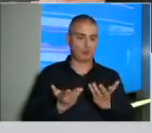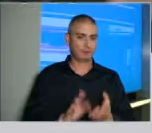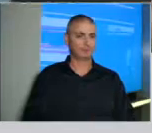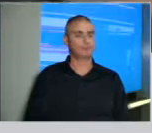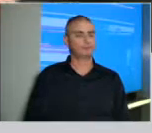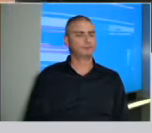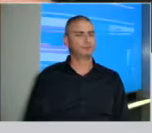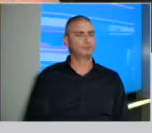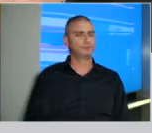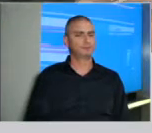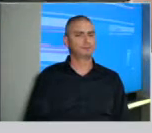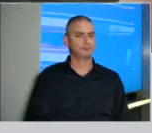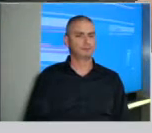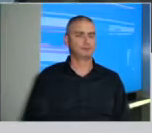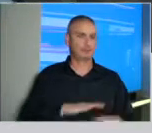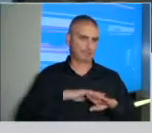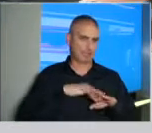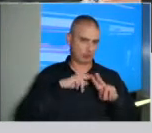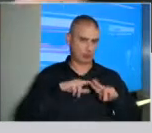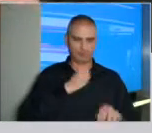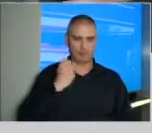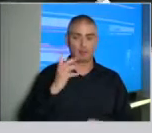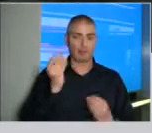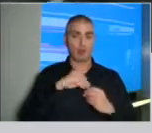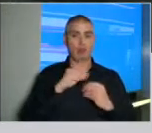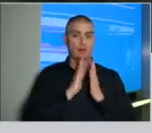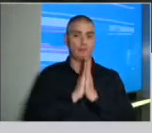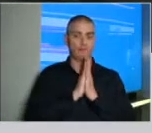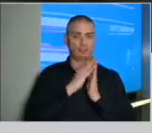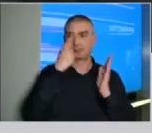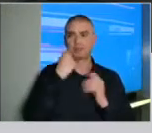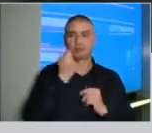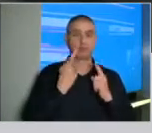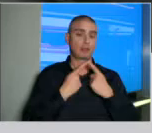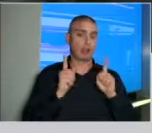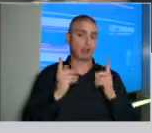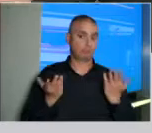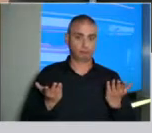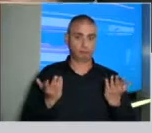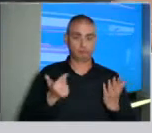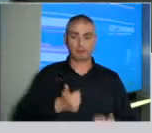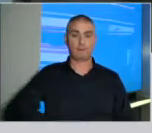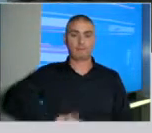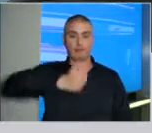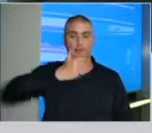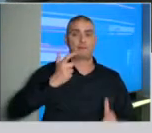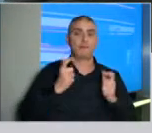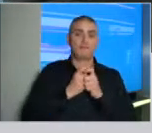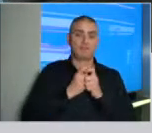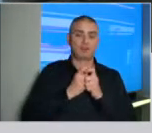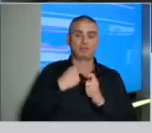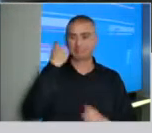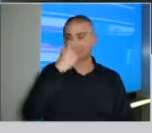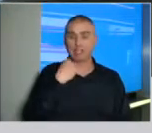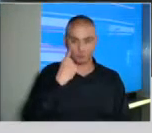אז סליחה שאנחנו נשארים בימין, אבל מי שעוד מבקש דימוי קצת אחר, הוא מנהיג מפלגת